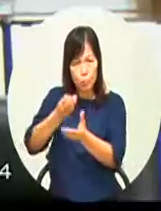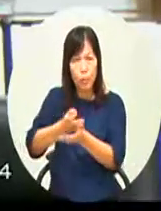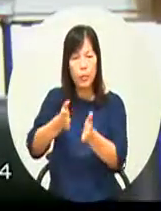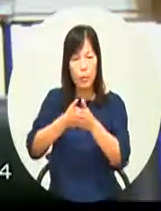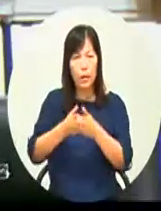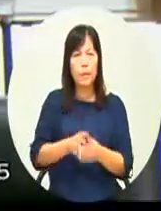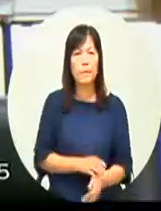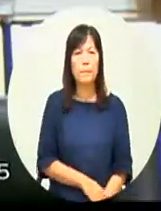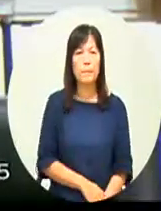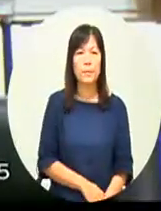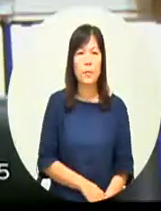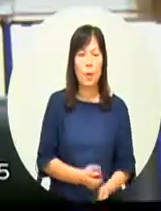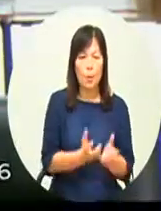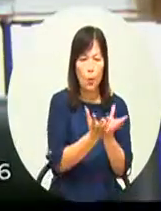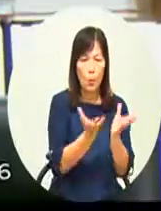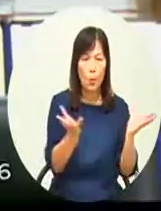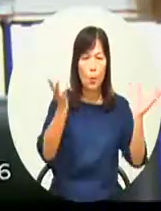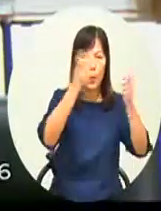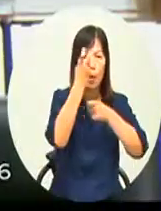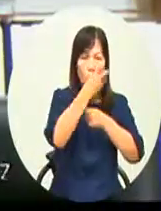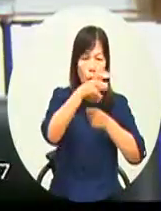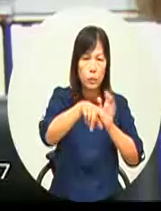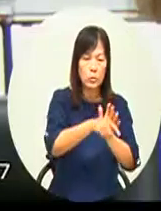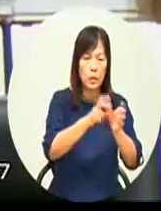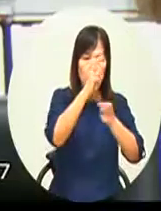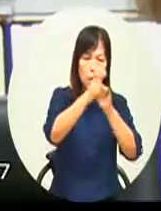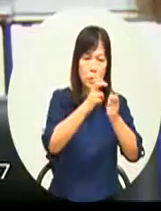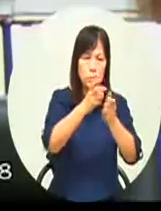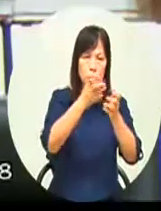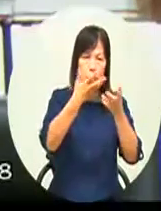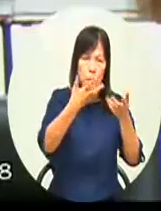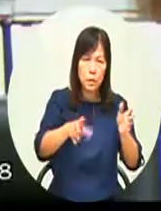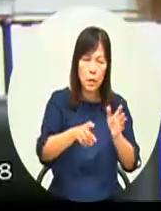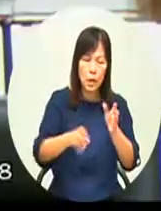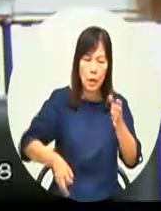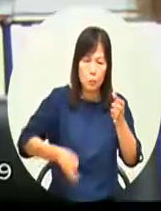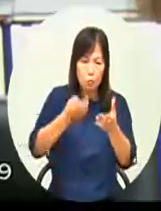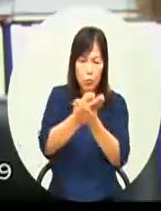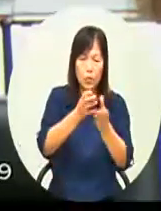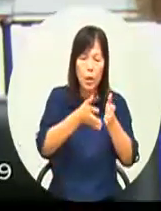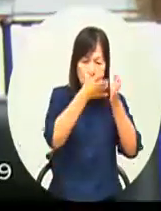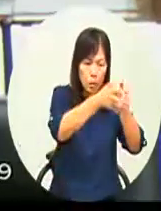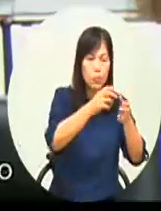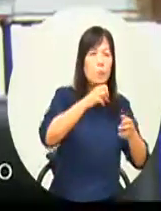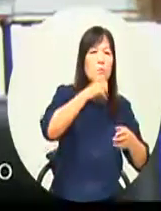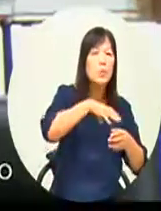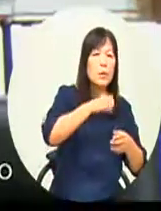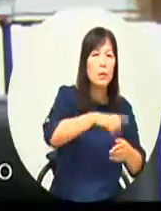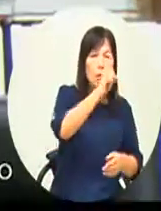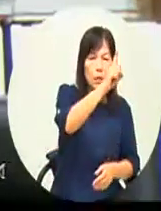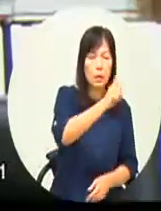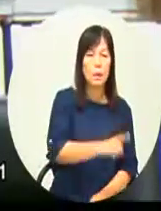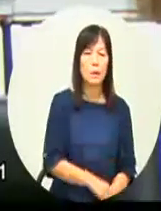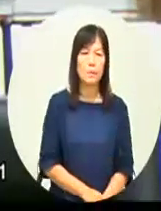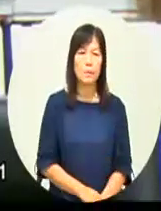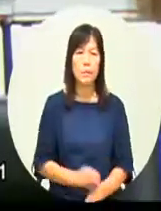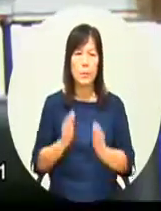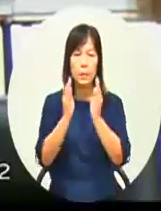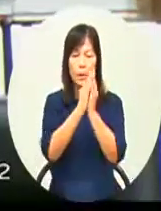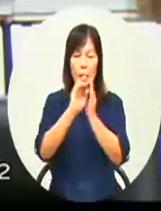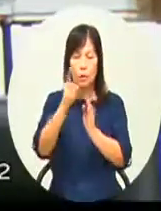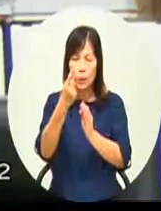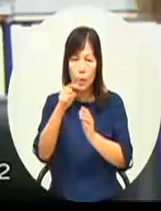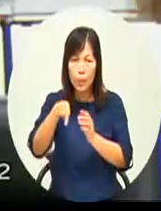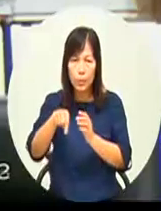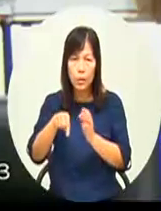啊，20年来他的投资啊，大概都在屏东。那么像我们桃园，也